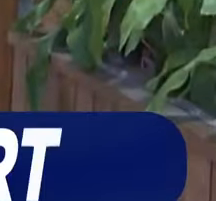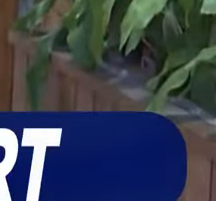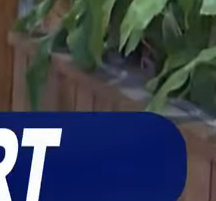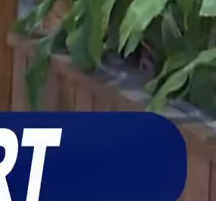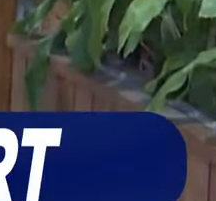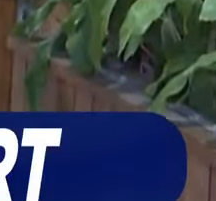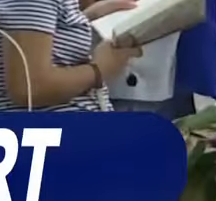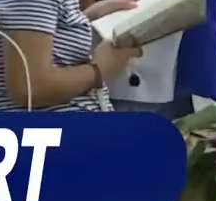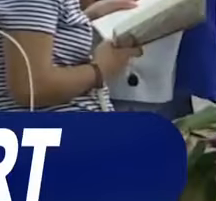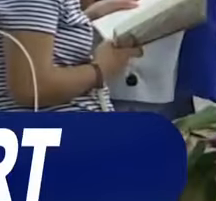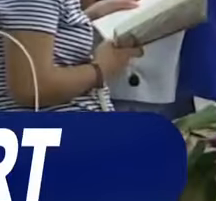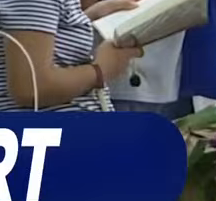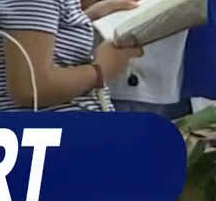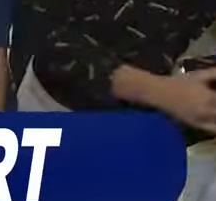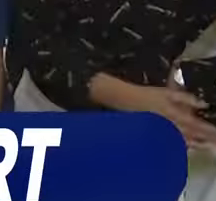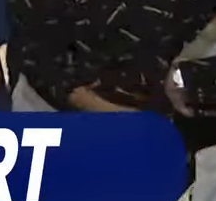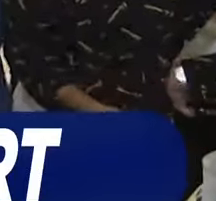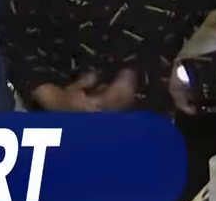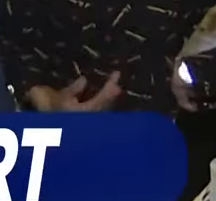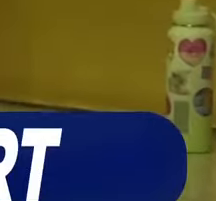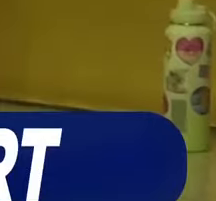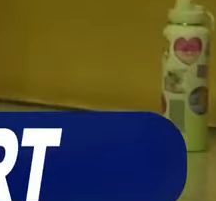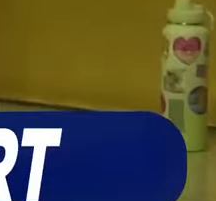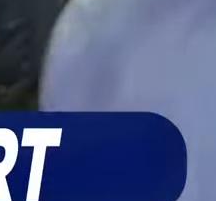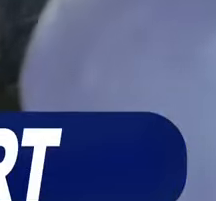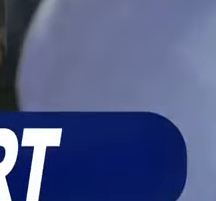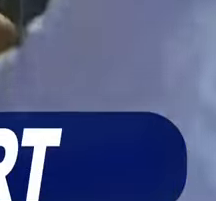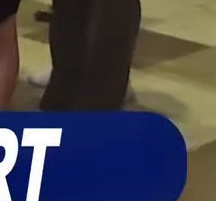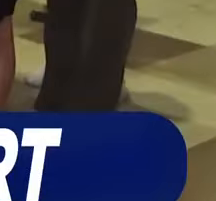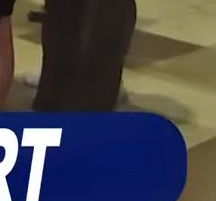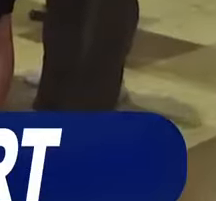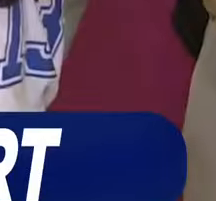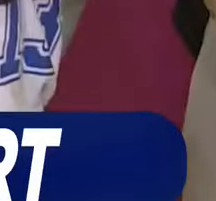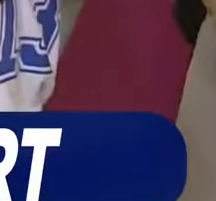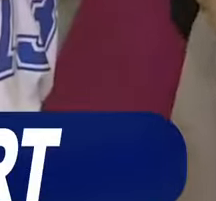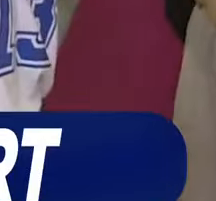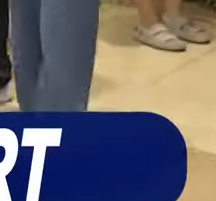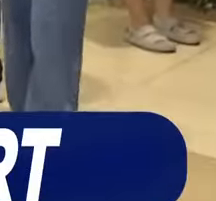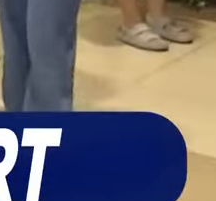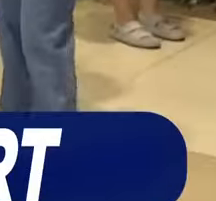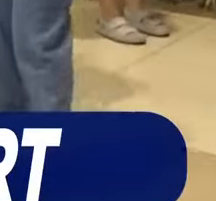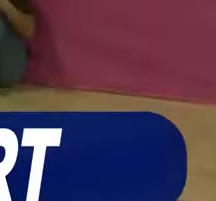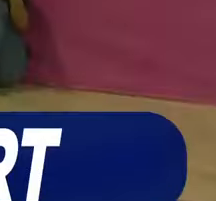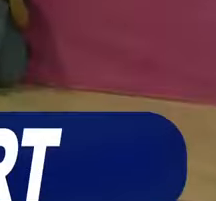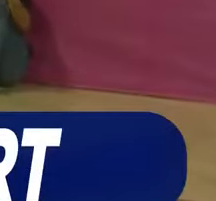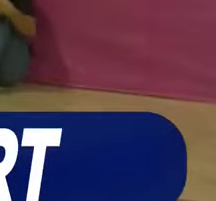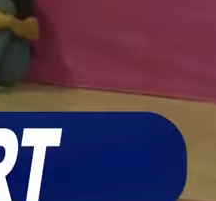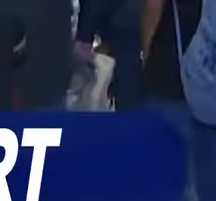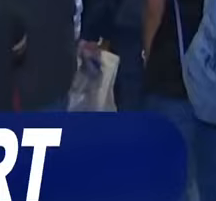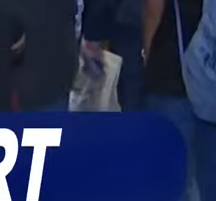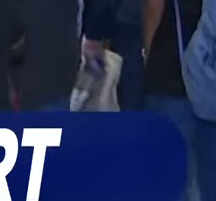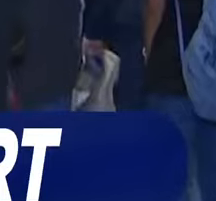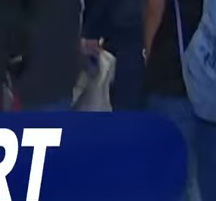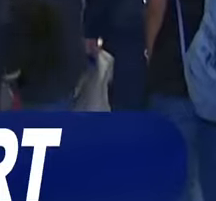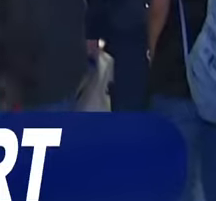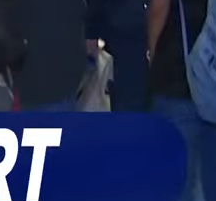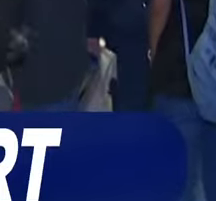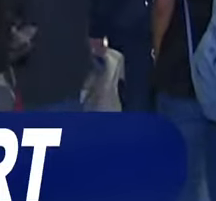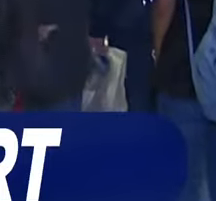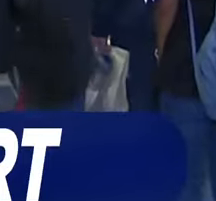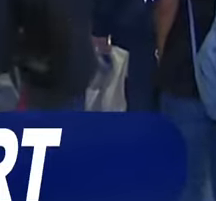At day 2 at day 3 ng concert ng Nation's Girl Group Bini, sold out